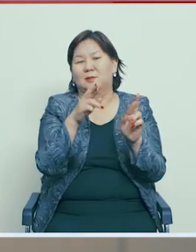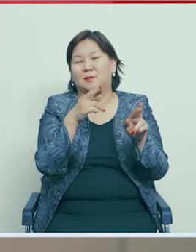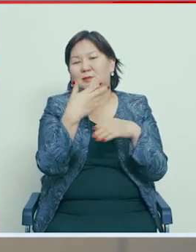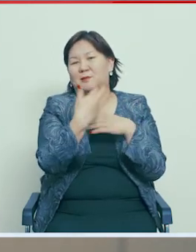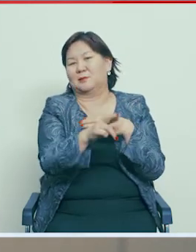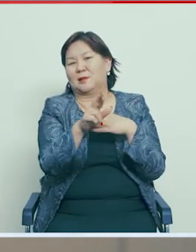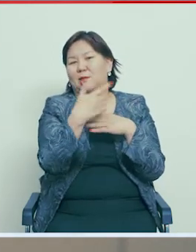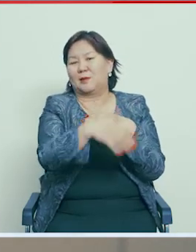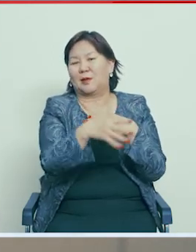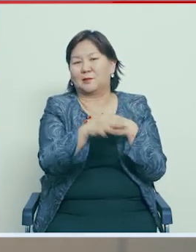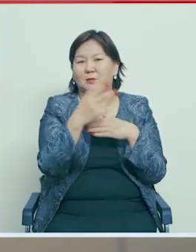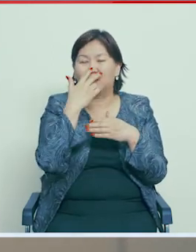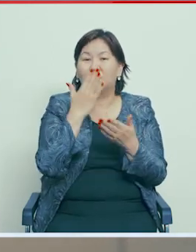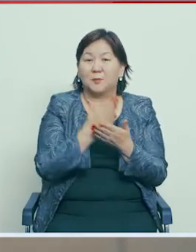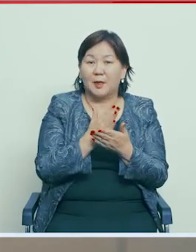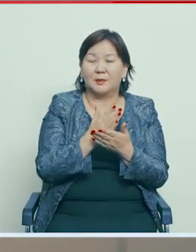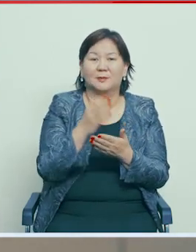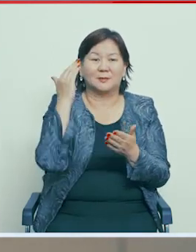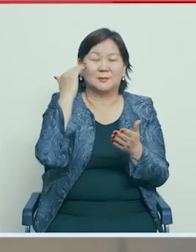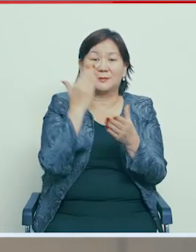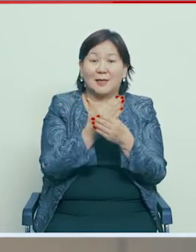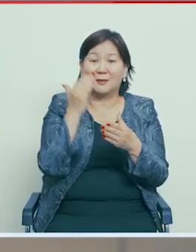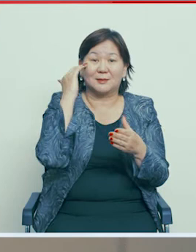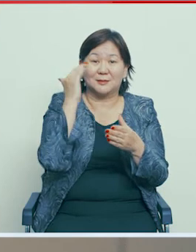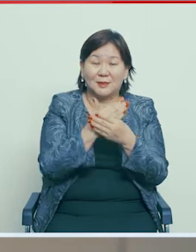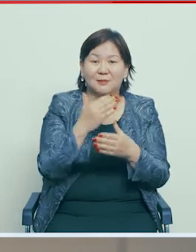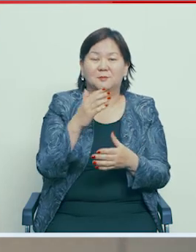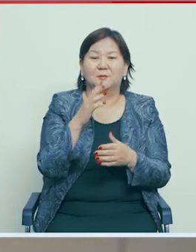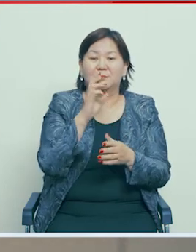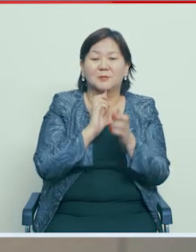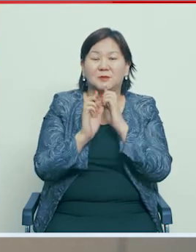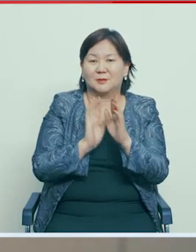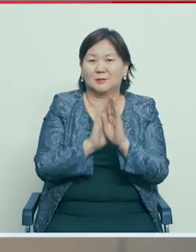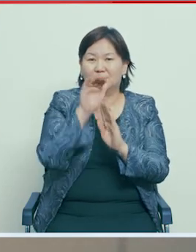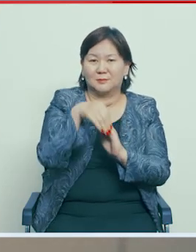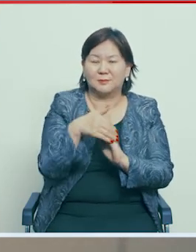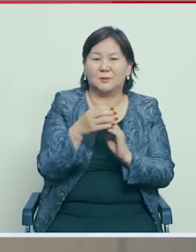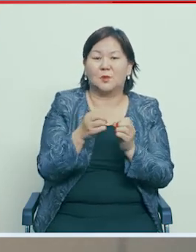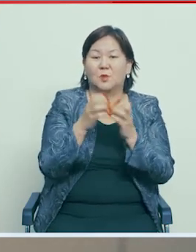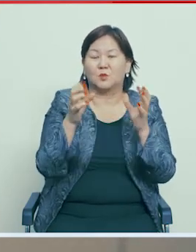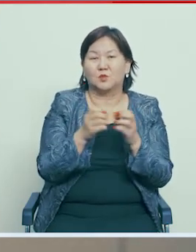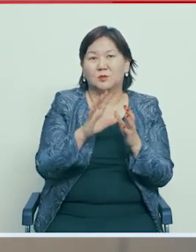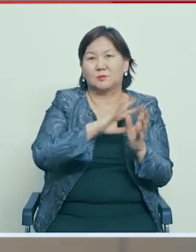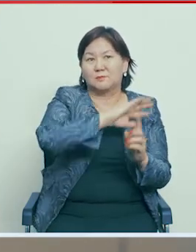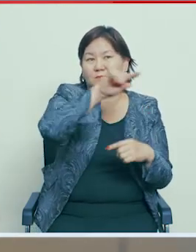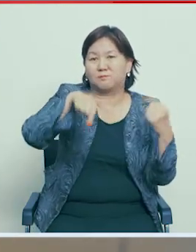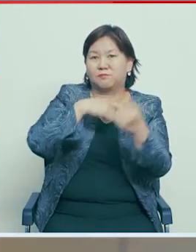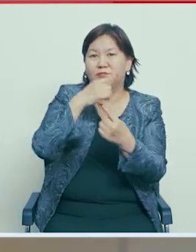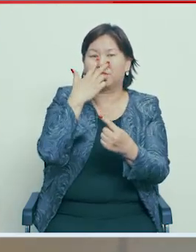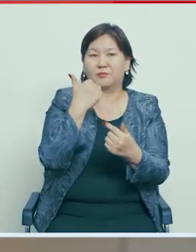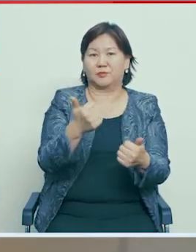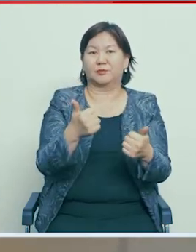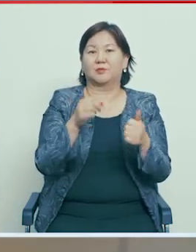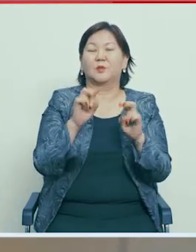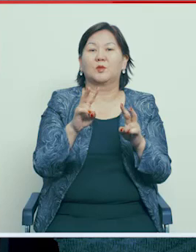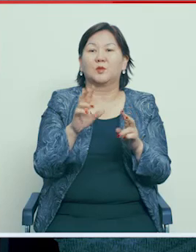одоо үйлдэлийг илт үзүүлдэг. Тэгэхээр энэ бүх саад бэрхшээлийг бүгдээрээ даваад хүссэн дэд бүтцээ хэрвээ байгуулчлаа гэж төсөөлөхөд та бүхний нийгэмд оруулж чадах